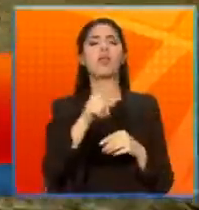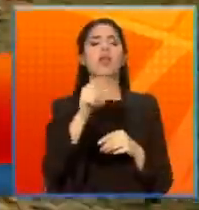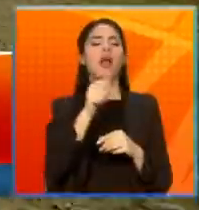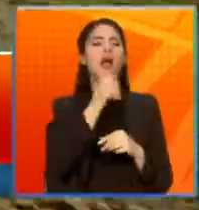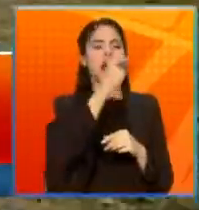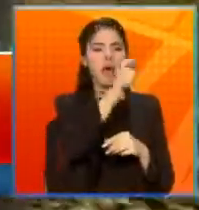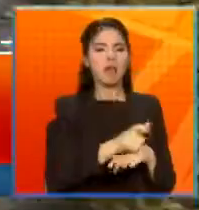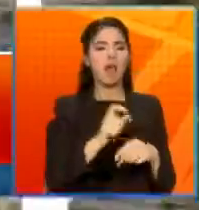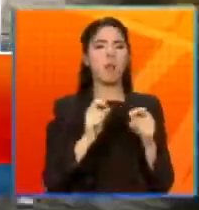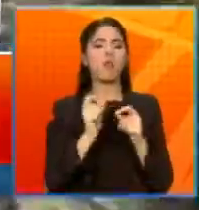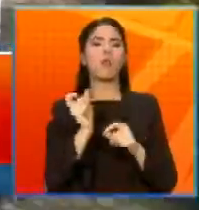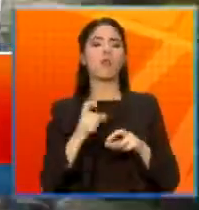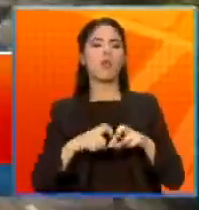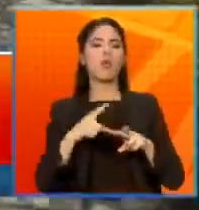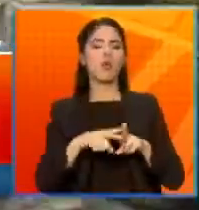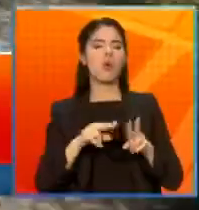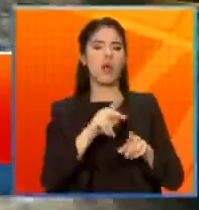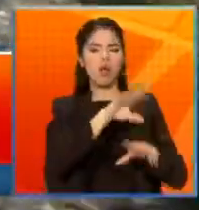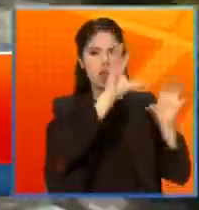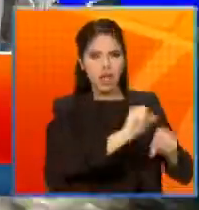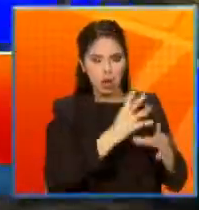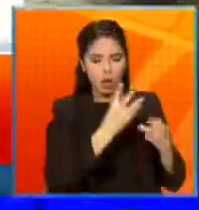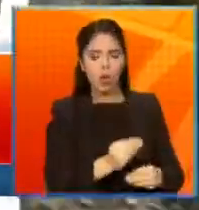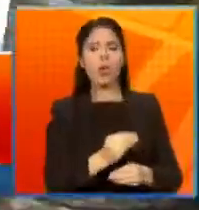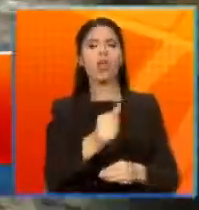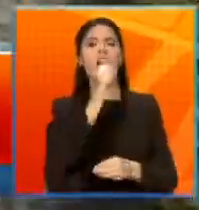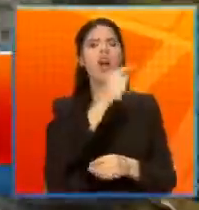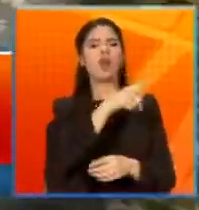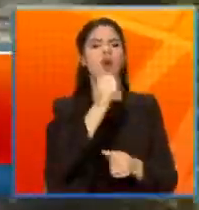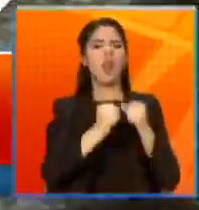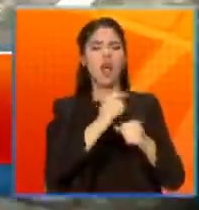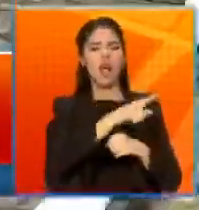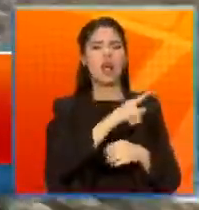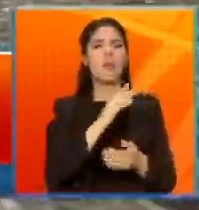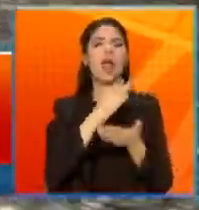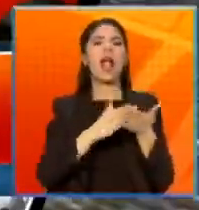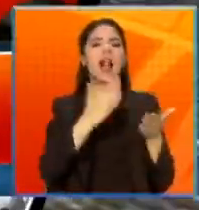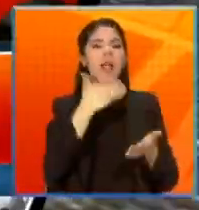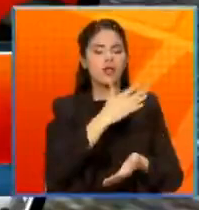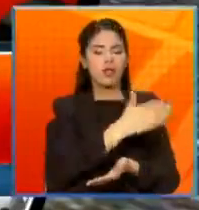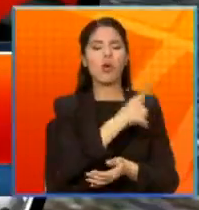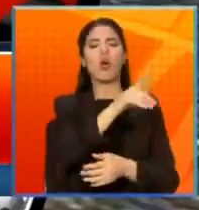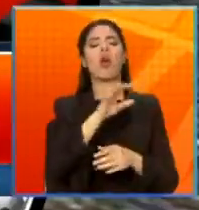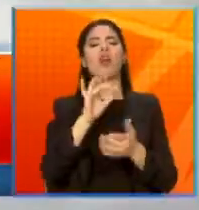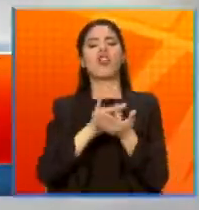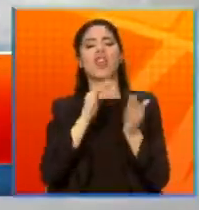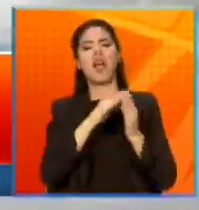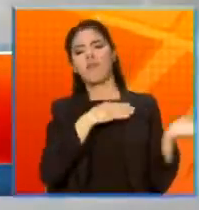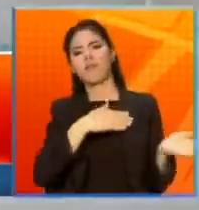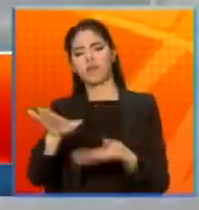çok geçmeden yakalandı. Alkollü araç kullandığı için ehliyetine daha önceden el konulan Hoplar tutuklanarak cezaevine